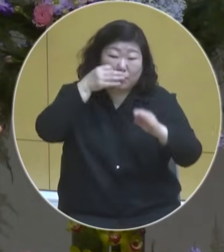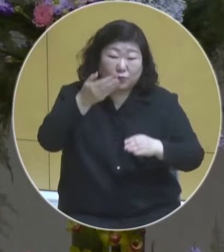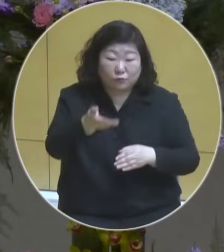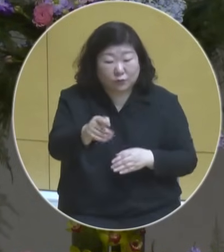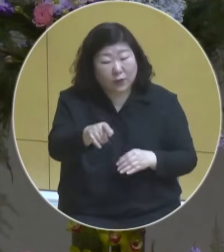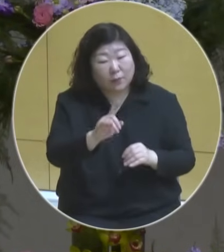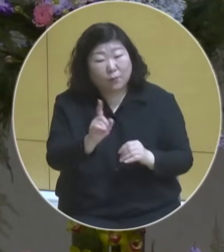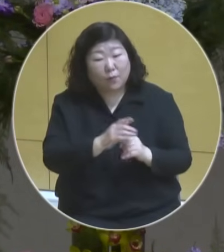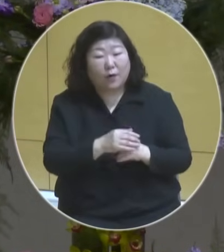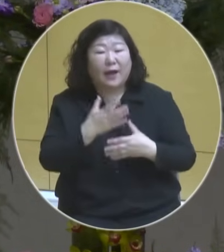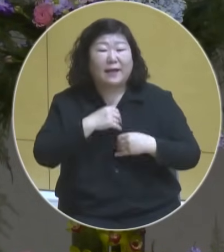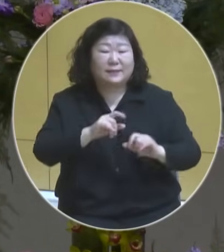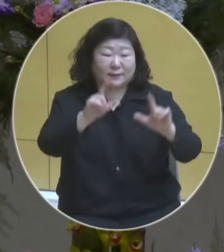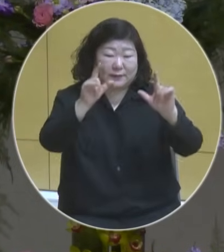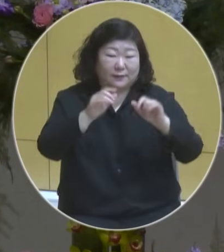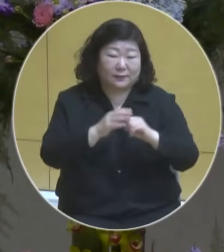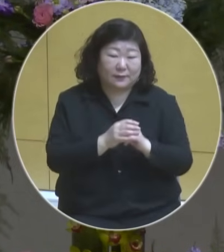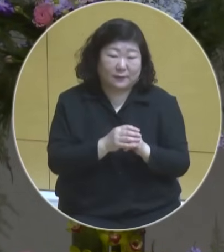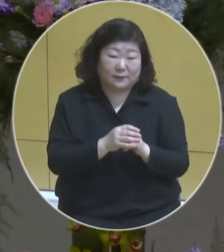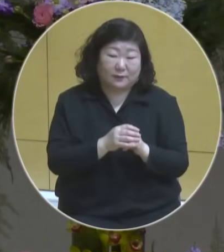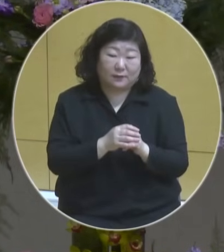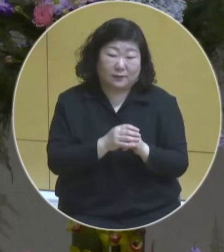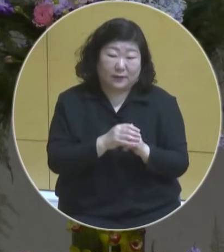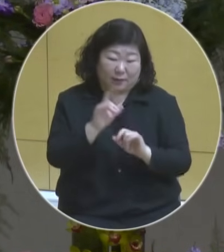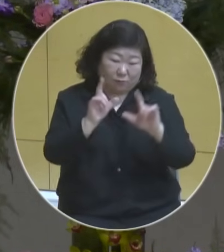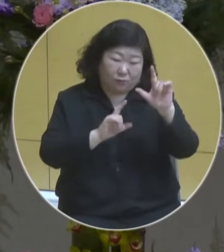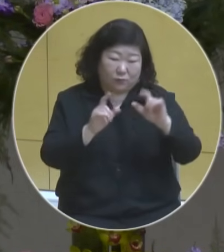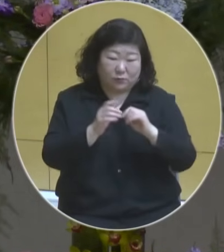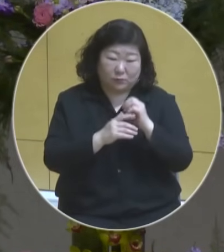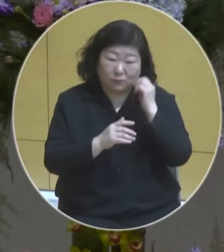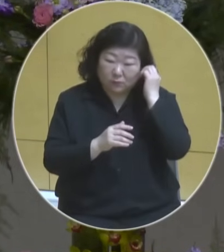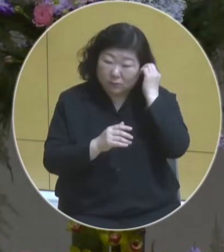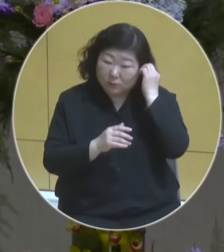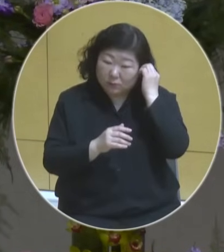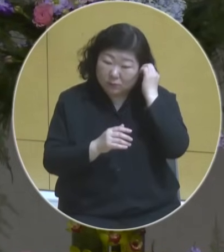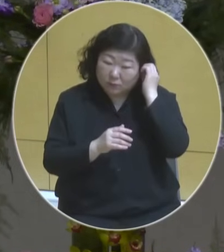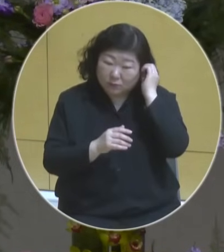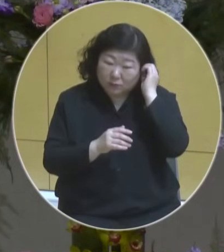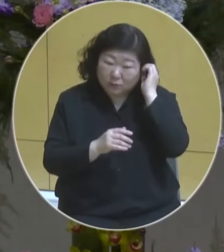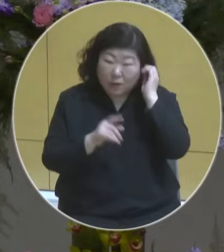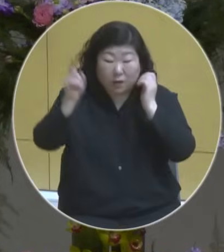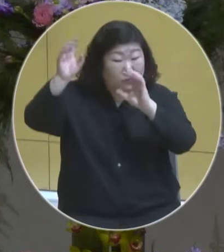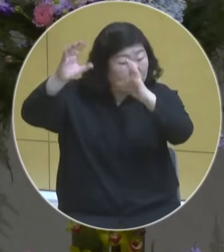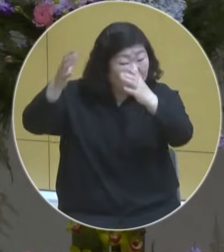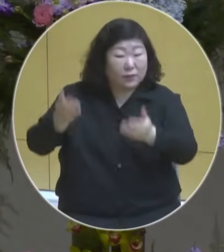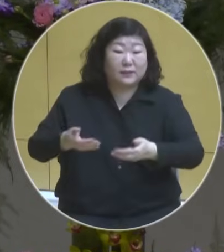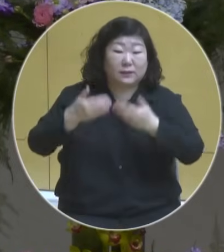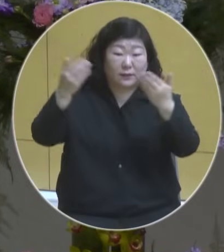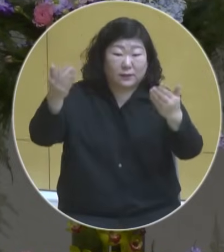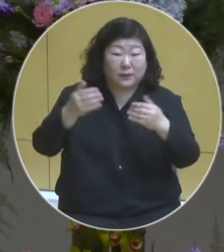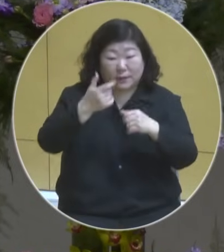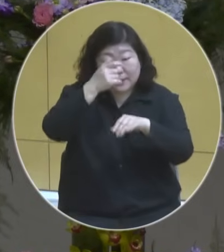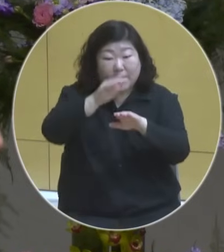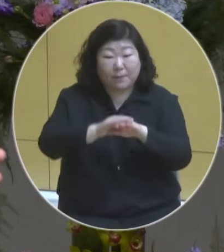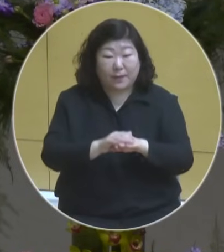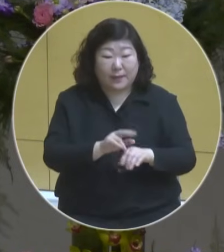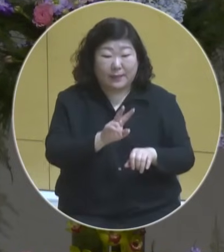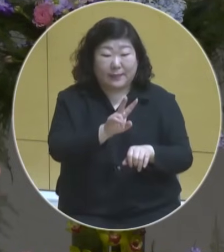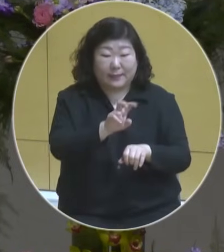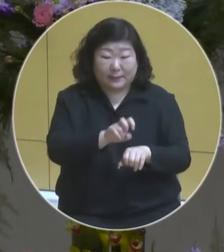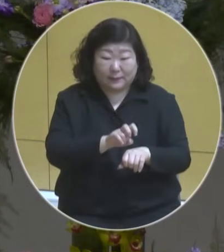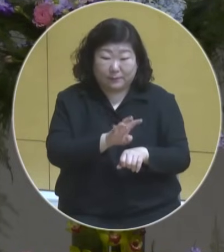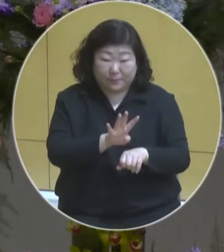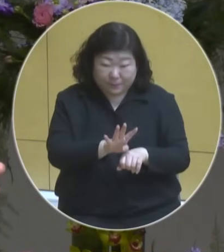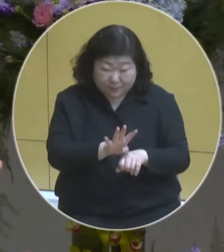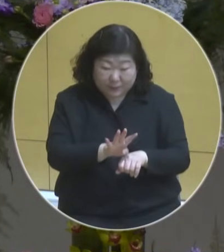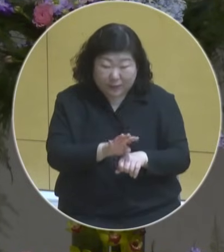보여주시면서 주신 장면 속에 뭐가 나오는가면 천상에서 드리는 예배 24 장로가 모든 영광과